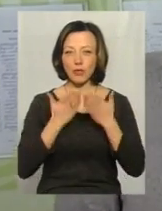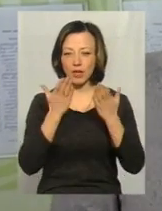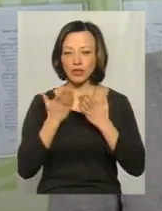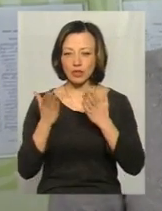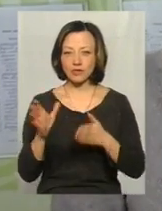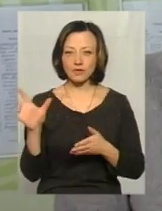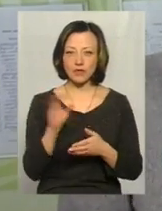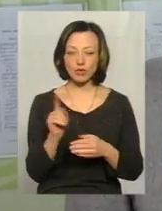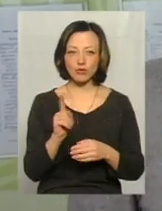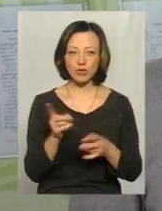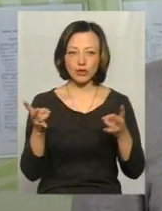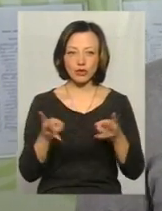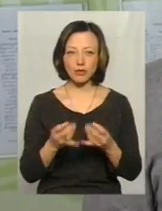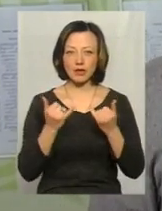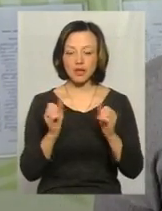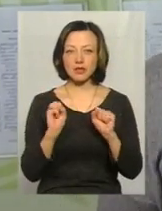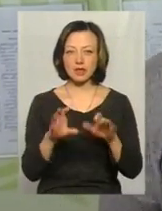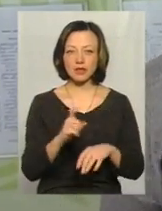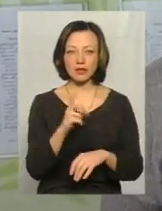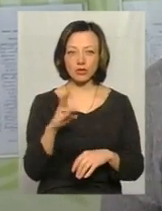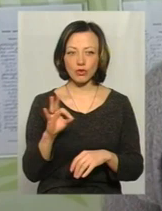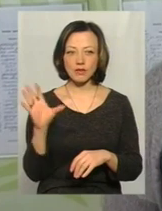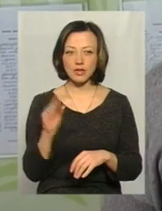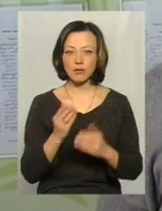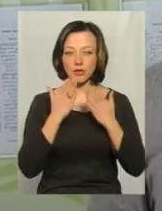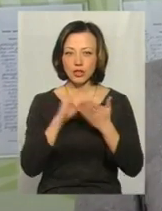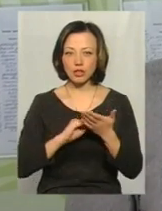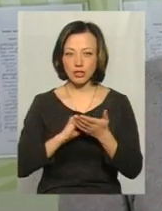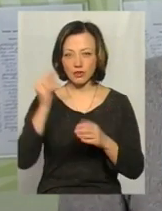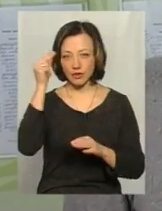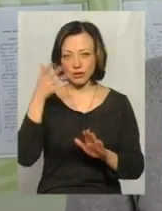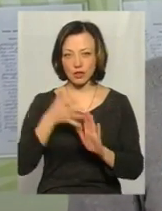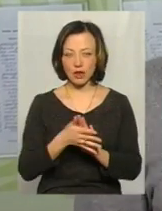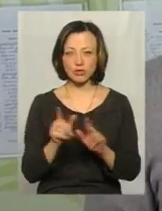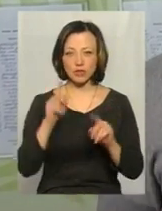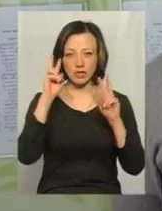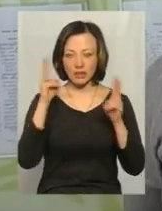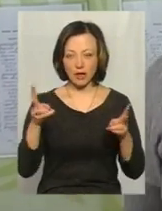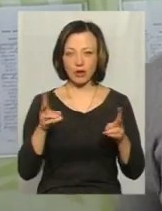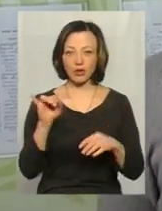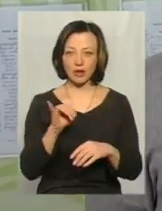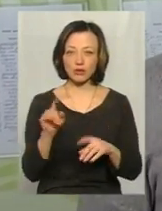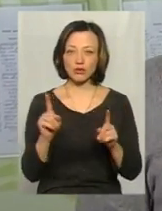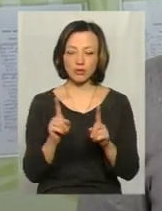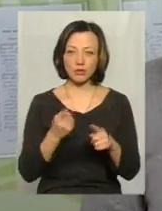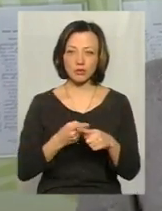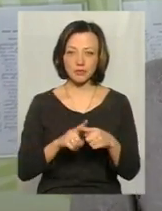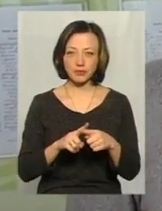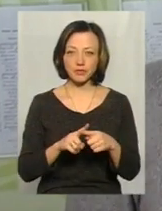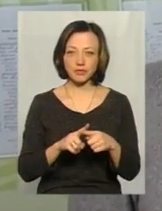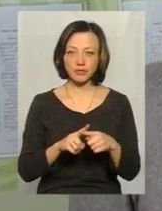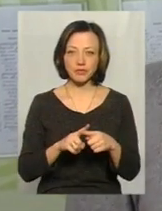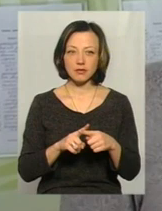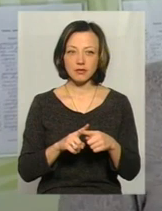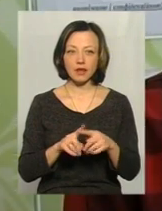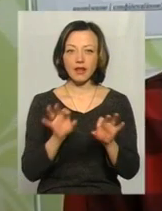що я що потрібно для здачі ЗНО, все треба перечитувати, вивчати, що не знаю, звісно, і щоб його на